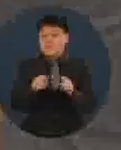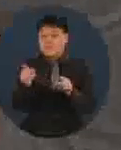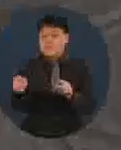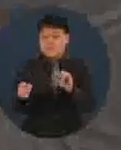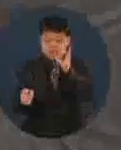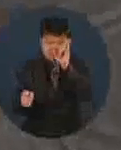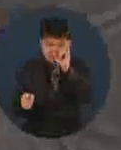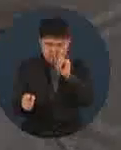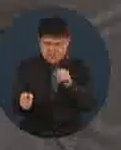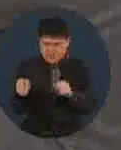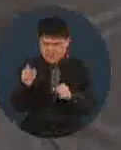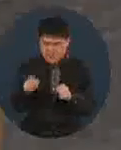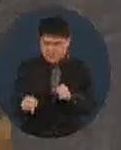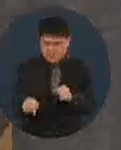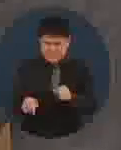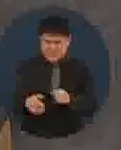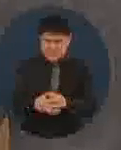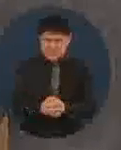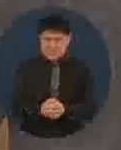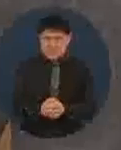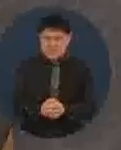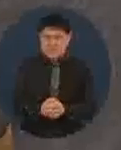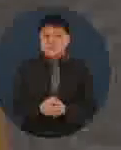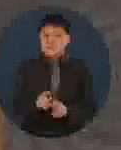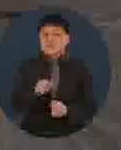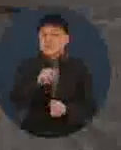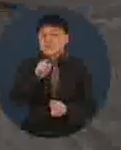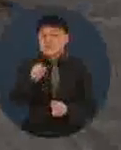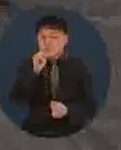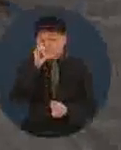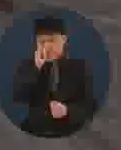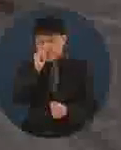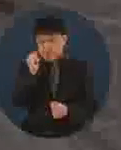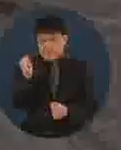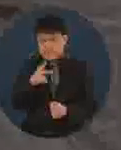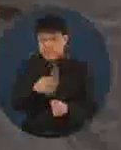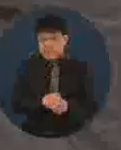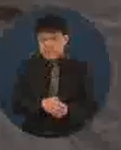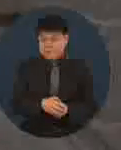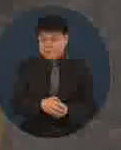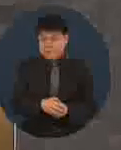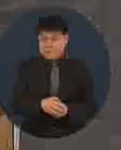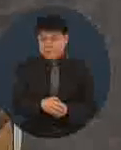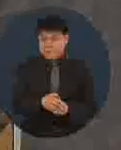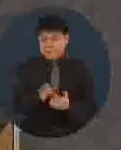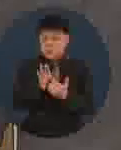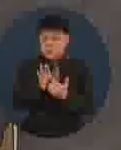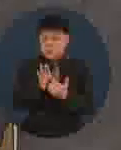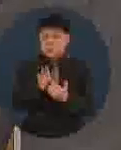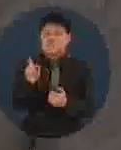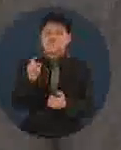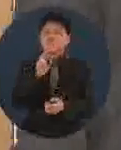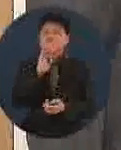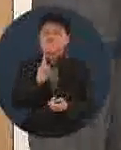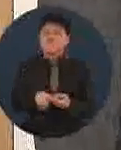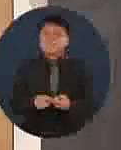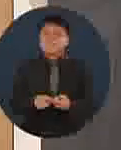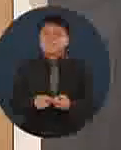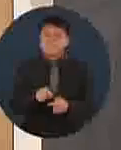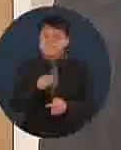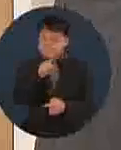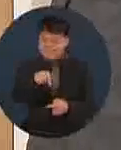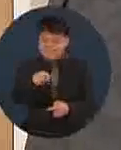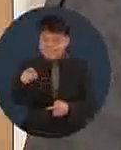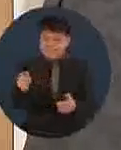들여다보고 한 점을 두텁게 잡았어요. 잡아줬습니다. 넘어갈 수밖에 없고, 막는 건 당연하죠. 자, 그러니까 호흡으로 부풀었습니다.